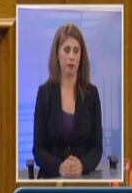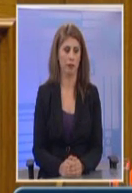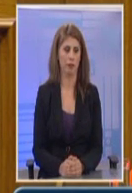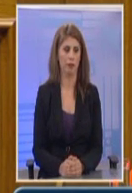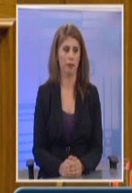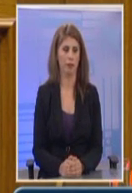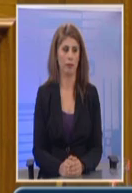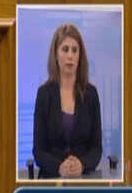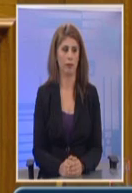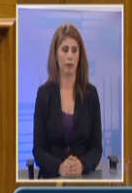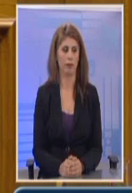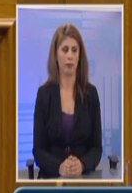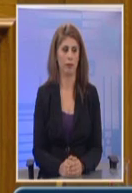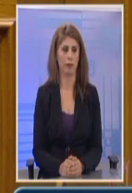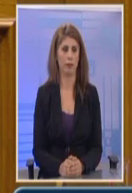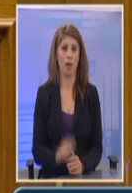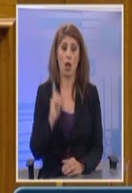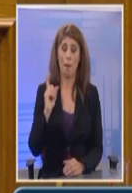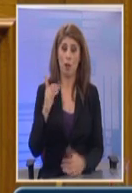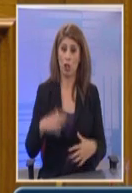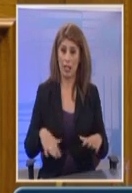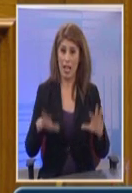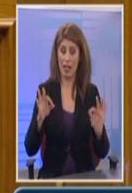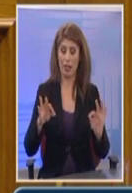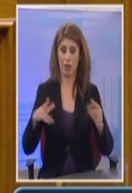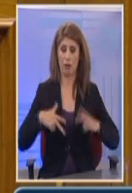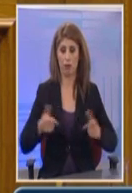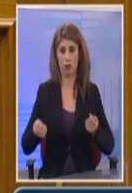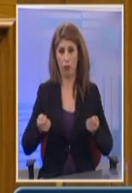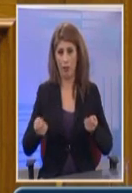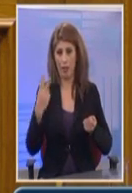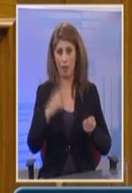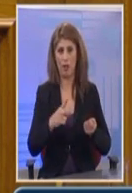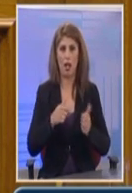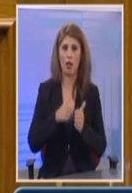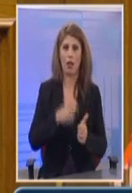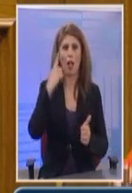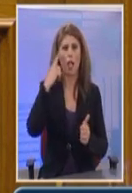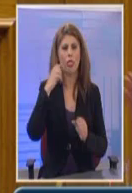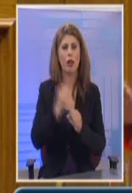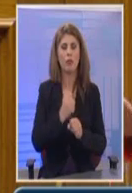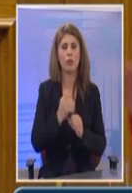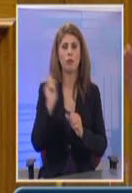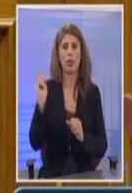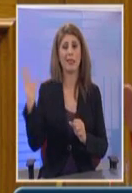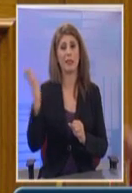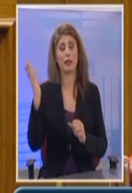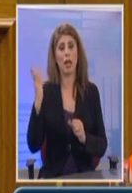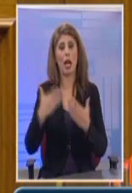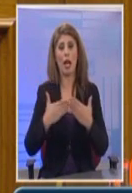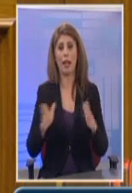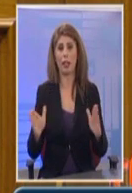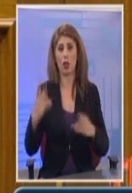Πρώτον, στην αρχή της θητείας σας ακολουθήσατε την ιδεολειπτική πολιτική των δήθεν